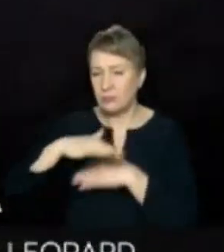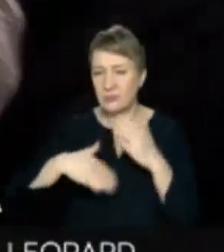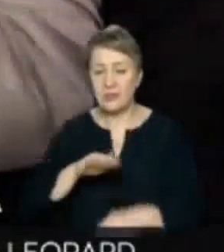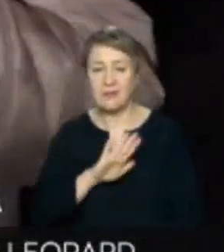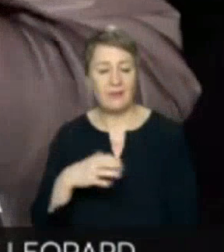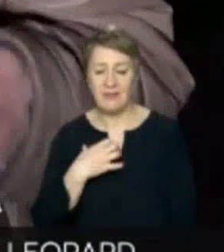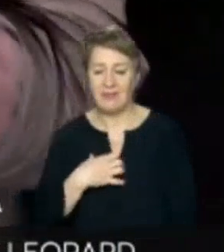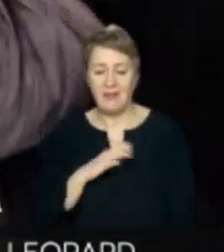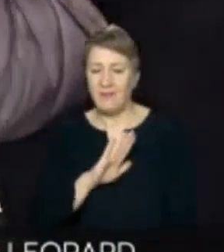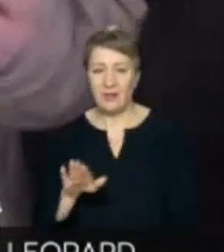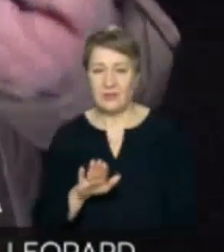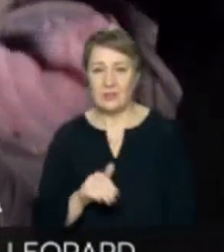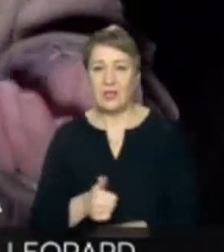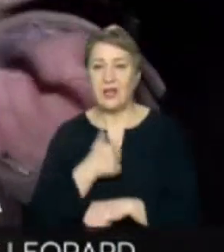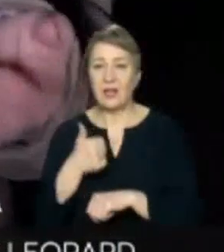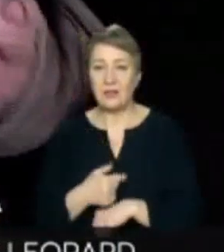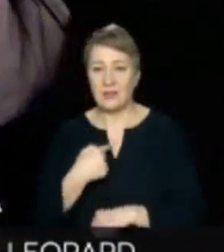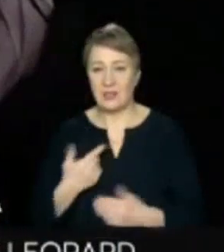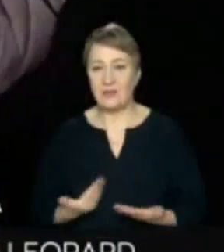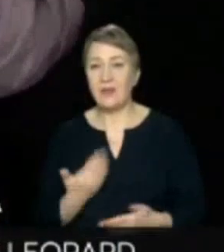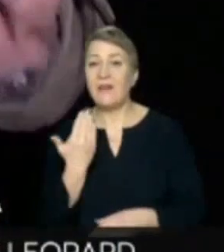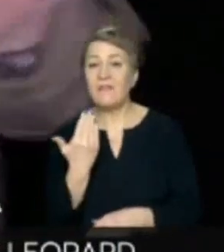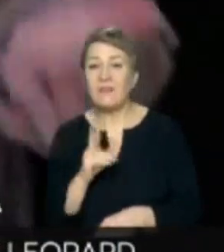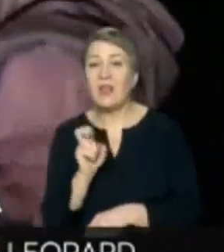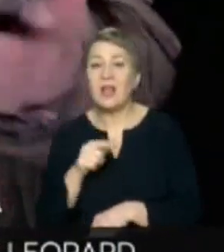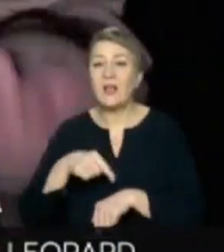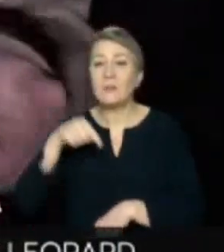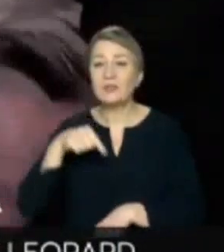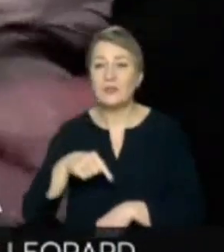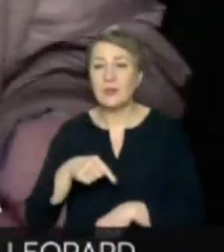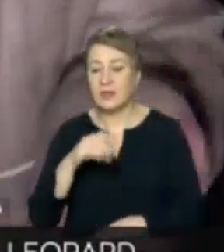Бачу, ви як себе почуваєтесь фізично? Плохо, фізично плохо.